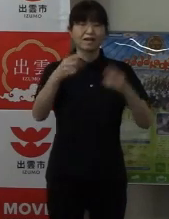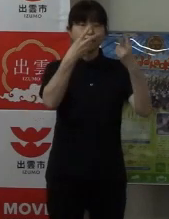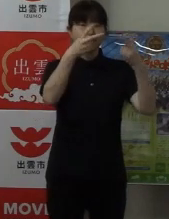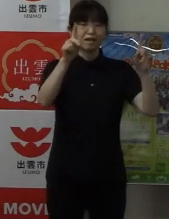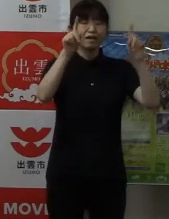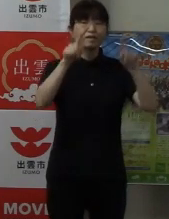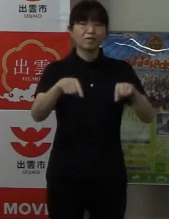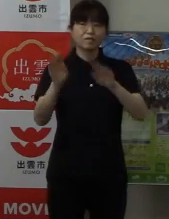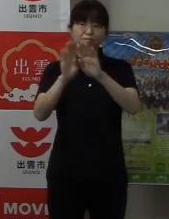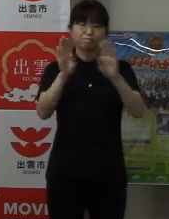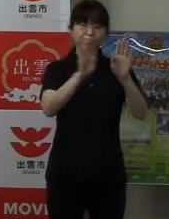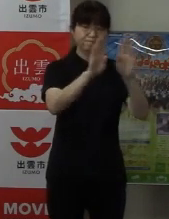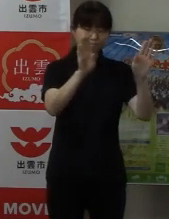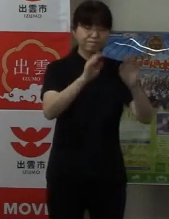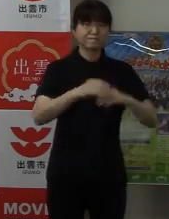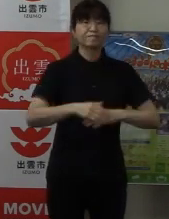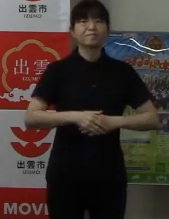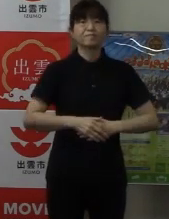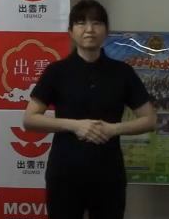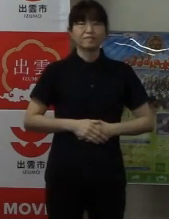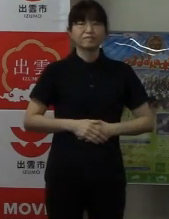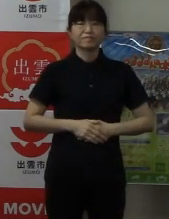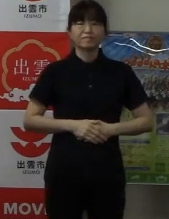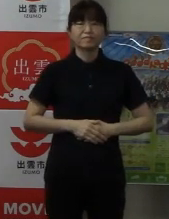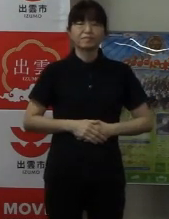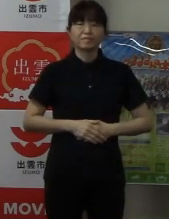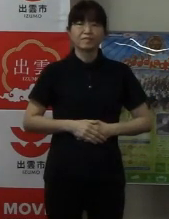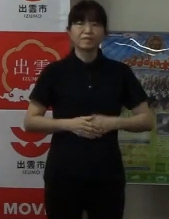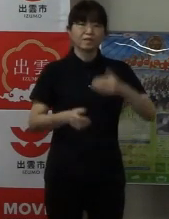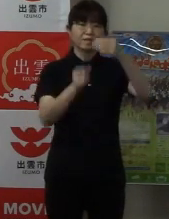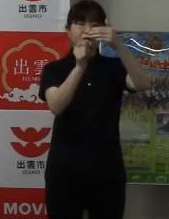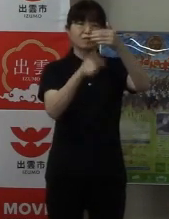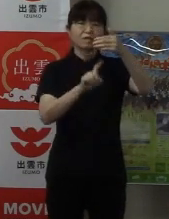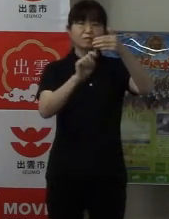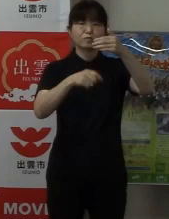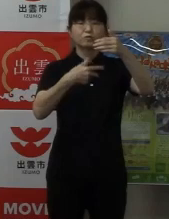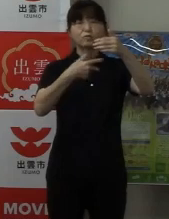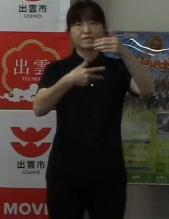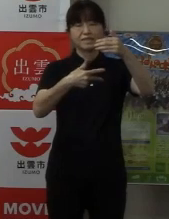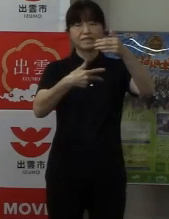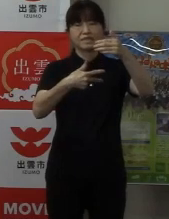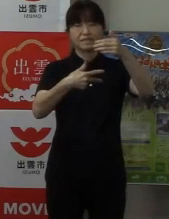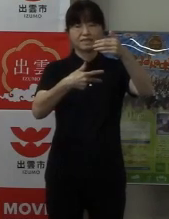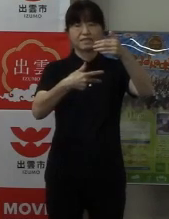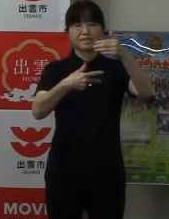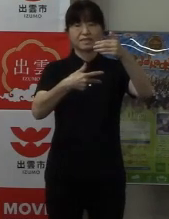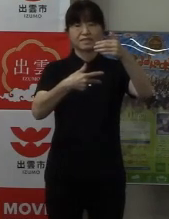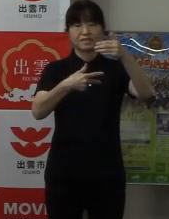行事もございますが、まず1点目が9月17日の